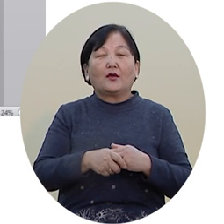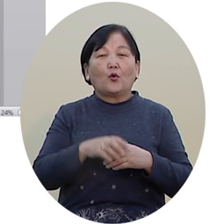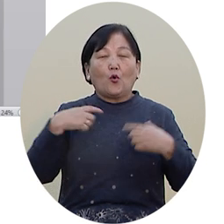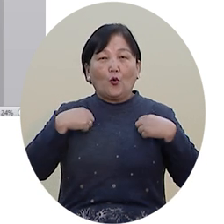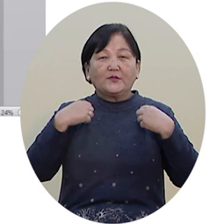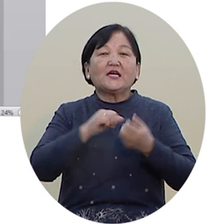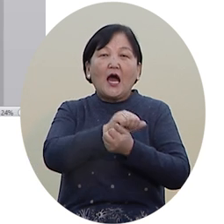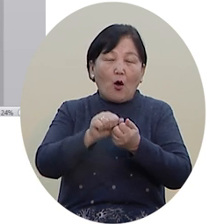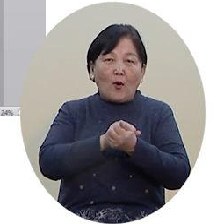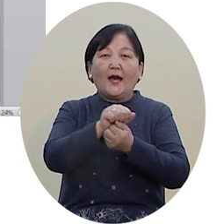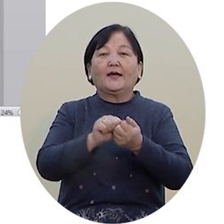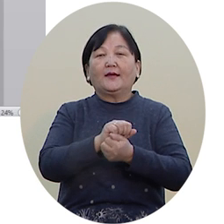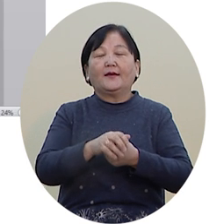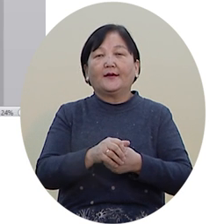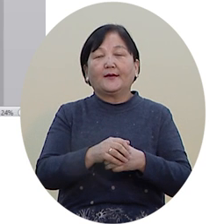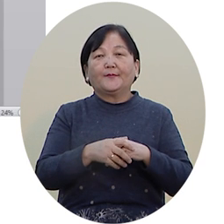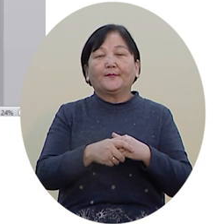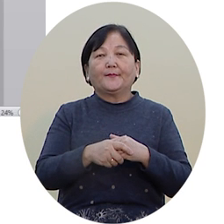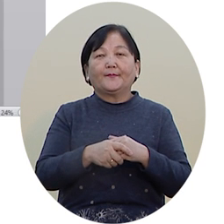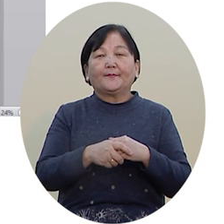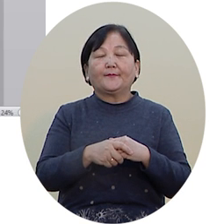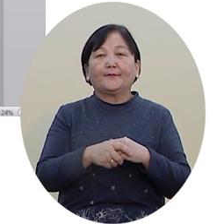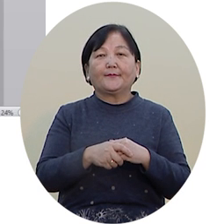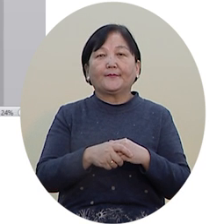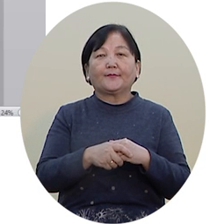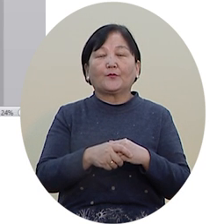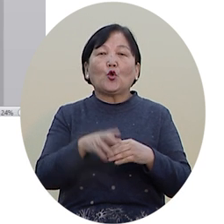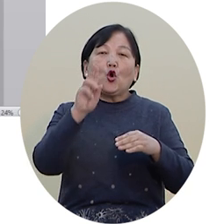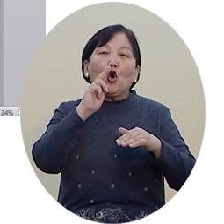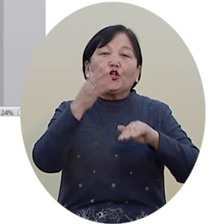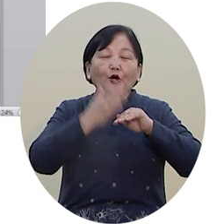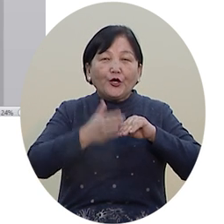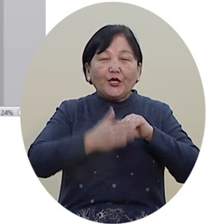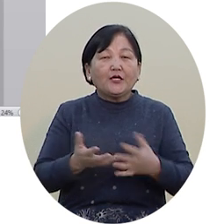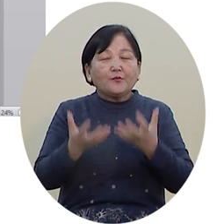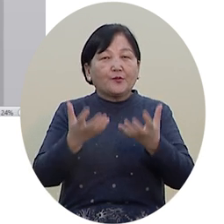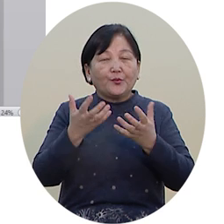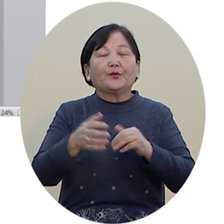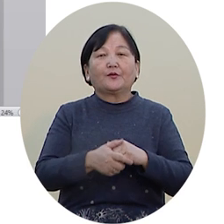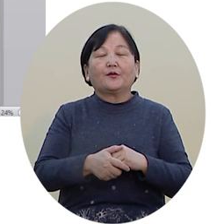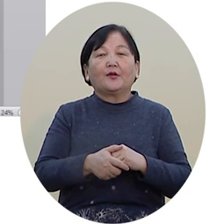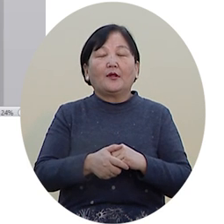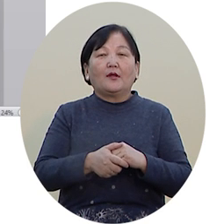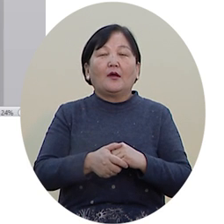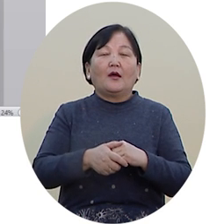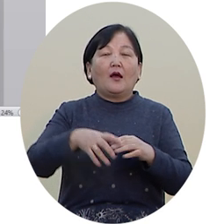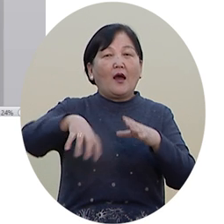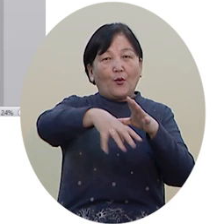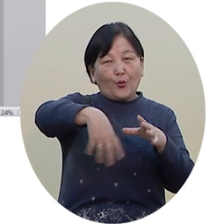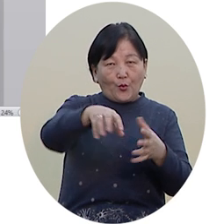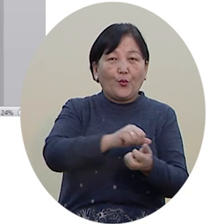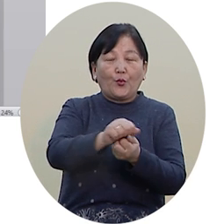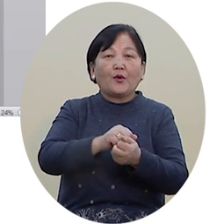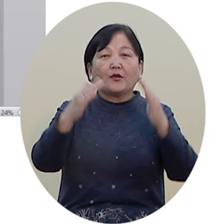хувцас угаахыг. За тэгээд хоолоо хийхэд за ахуйн хэрэглээнд